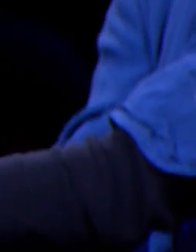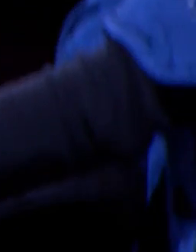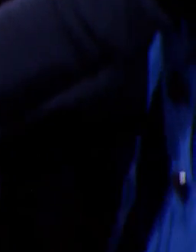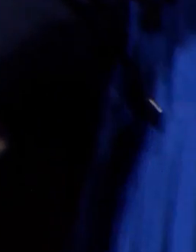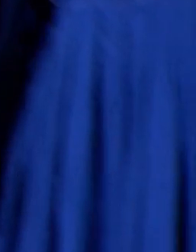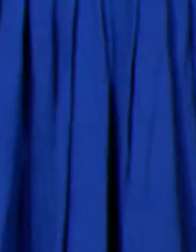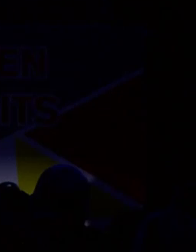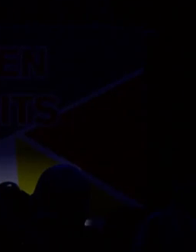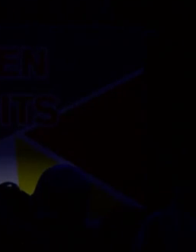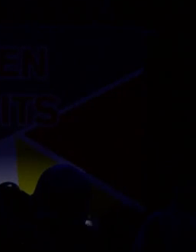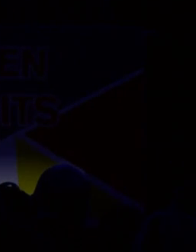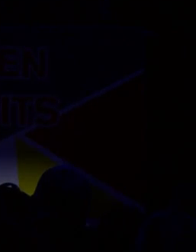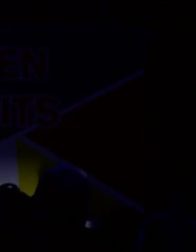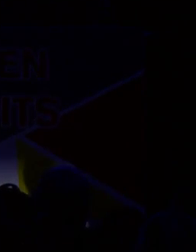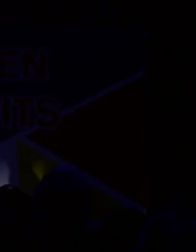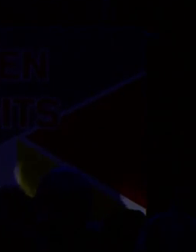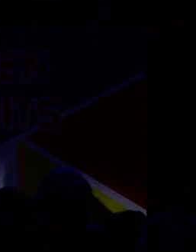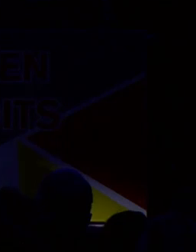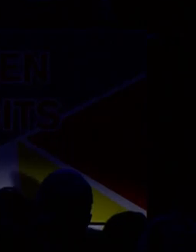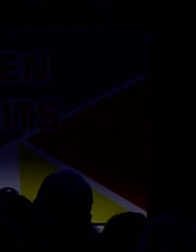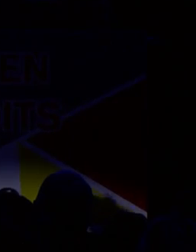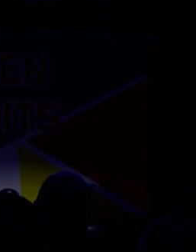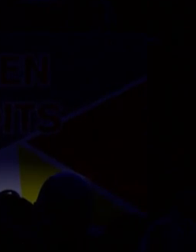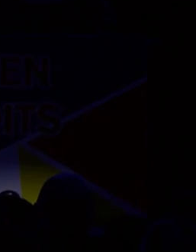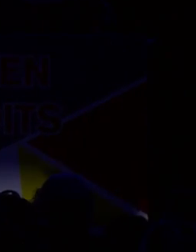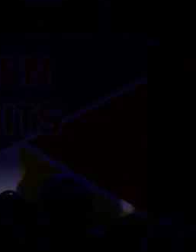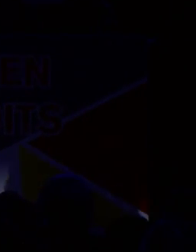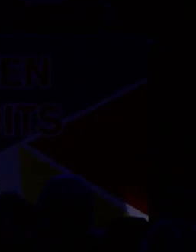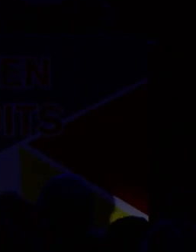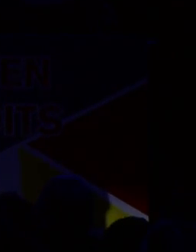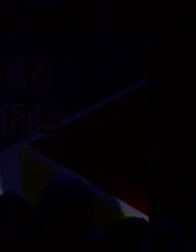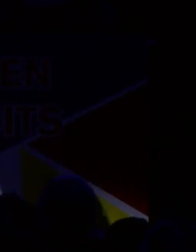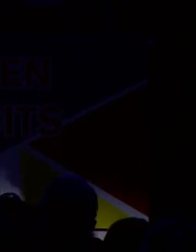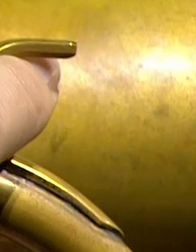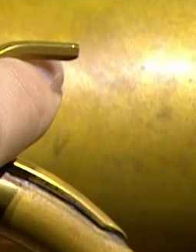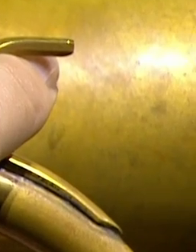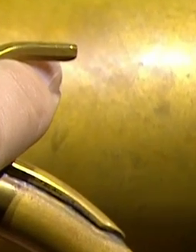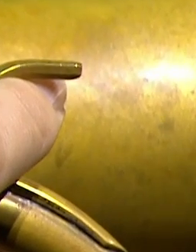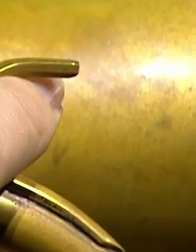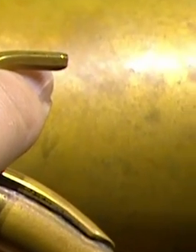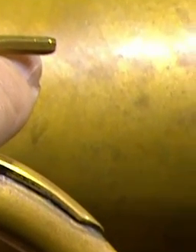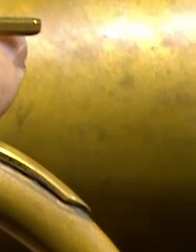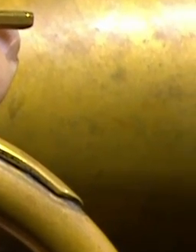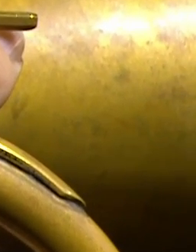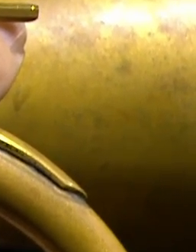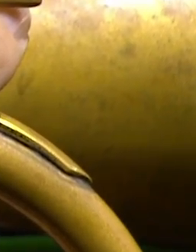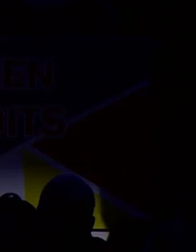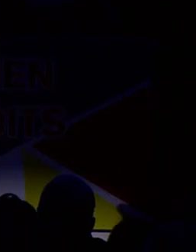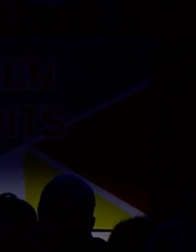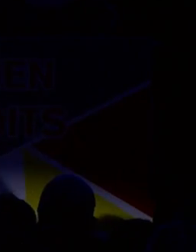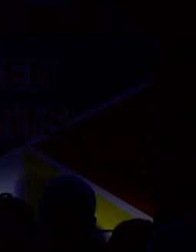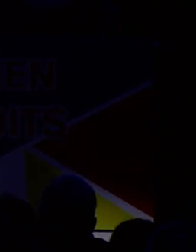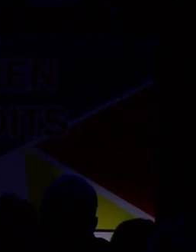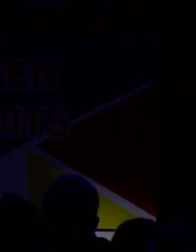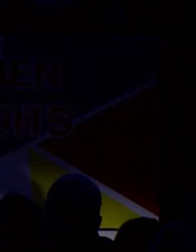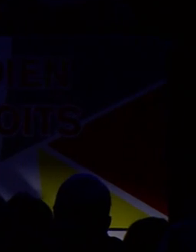les ateliers. Et les typos lyonnais, eux, parlaient de promiscuité dangereuse entre les hommes et les femmes.